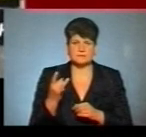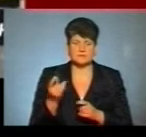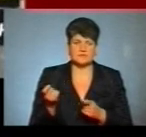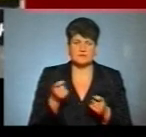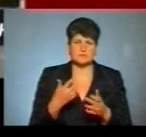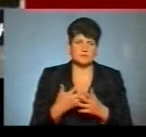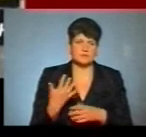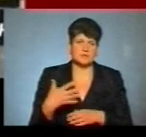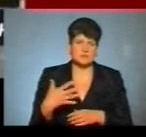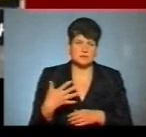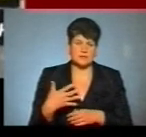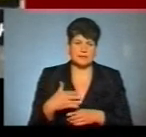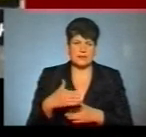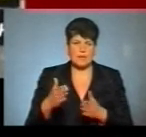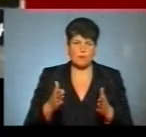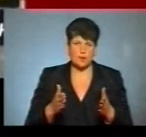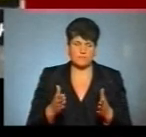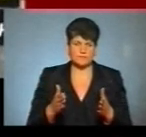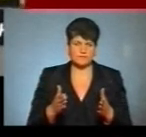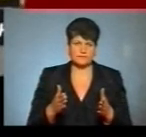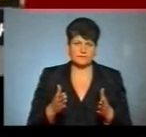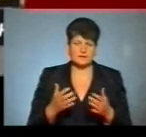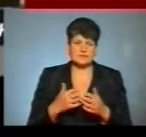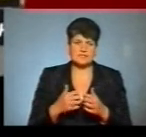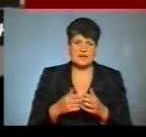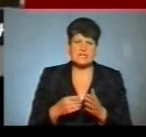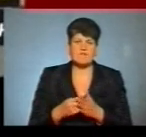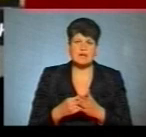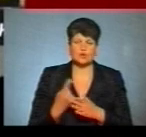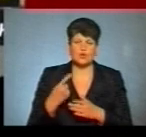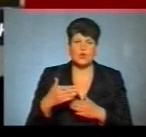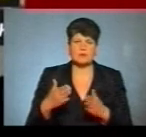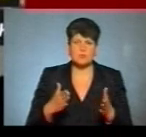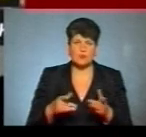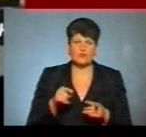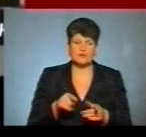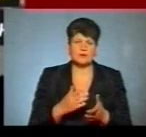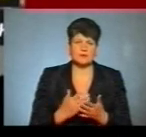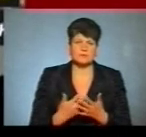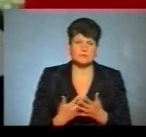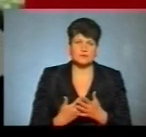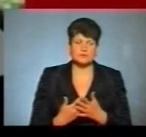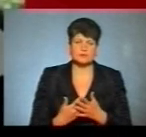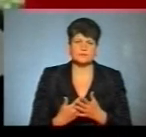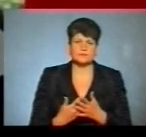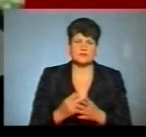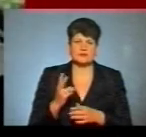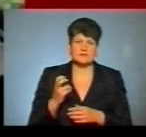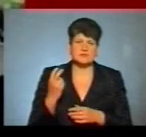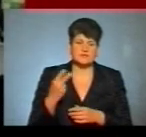близько 50 наборів. Середня вартість набору, вона коливається, і десь вона